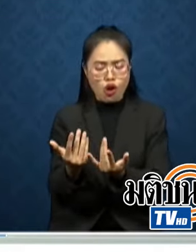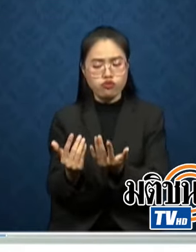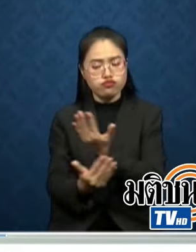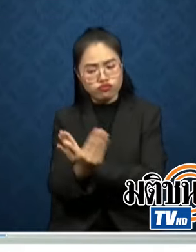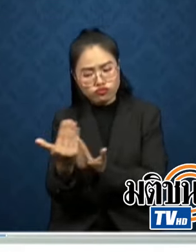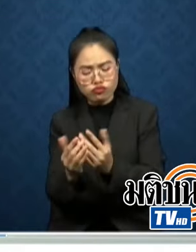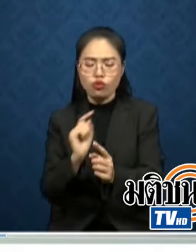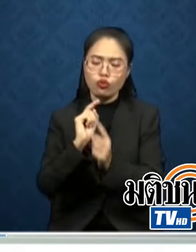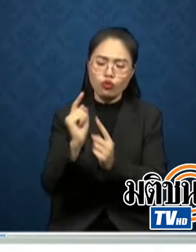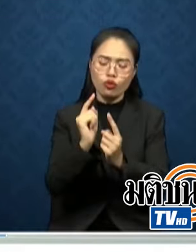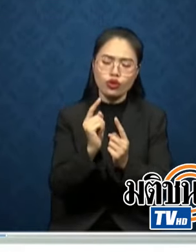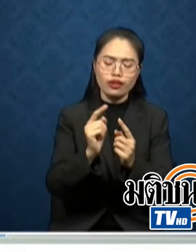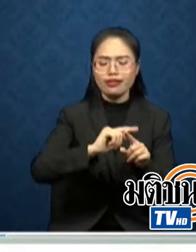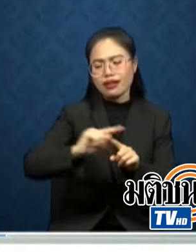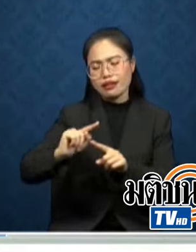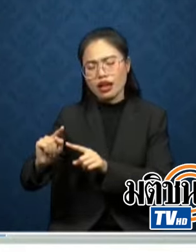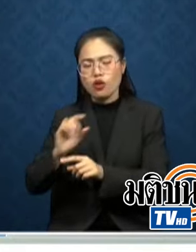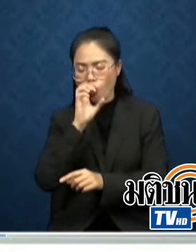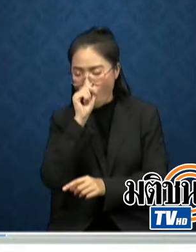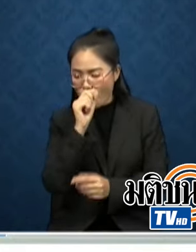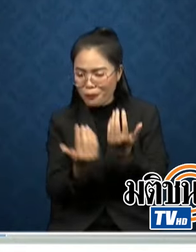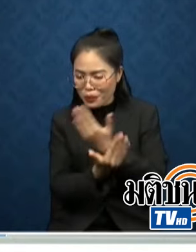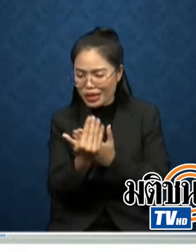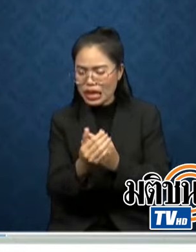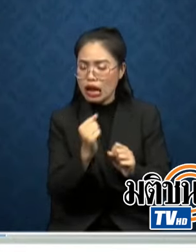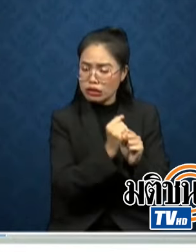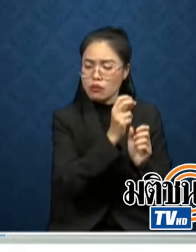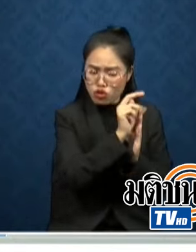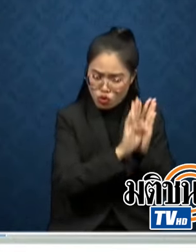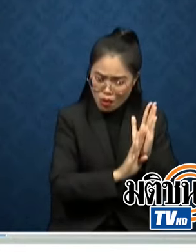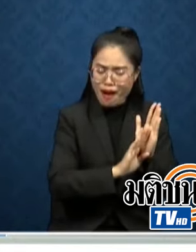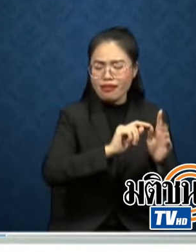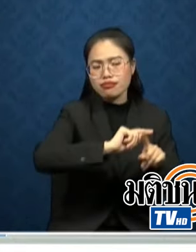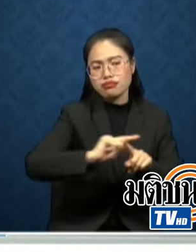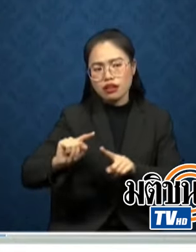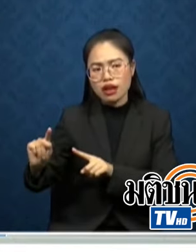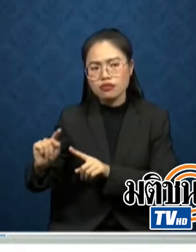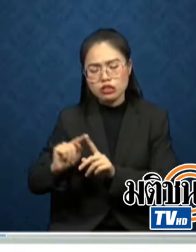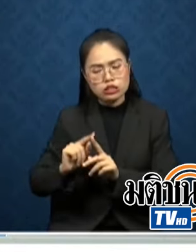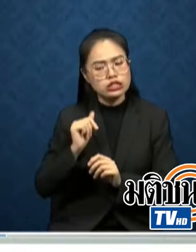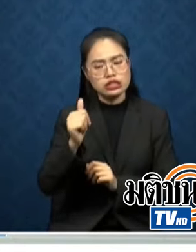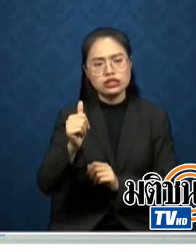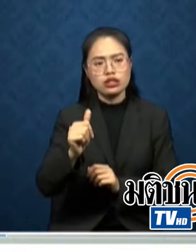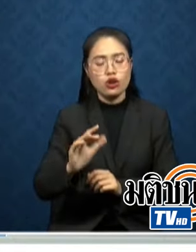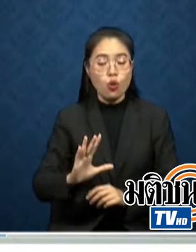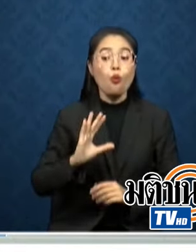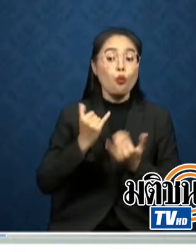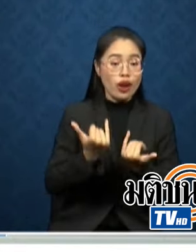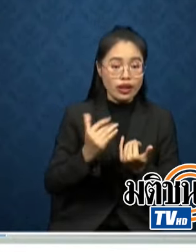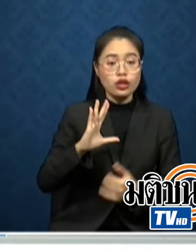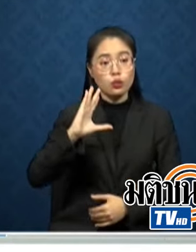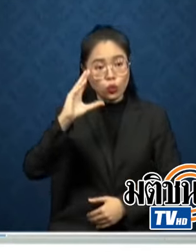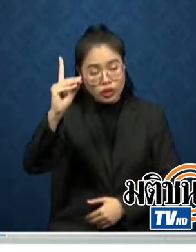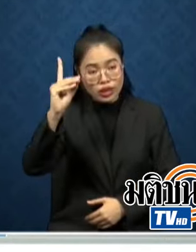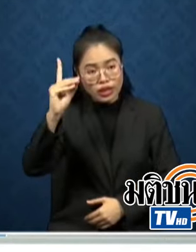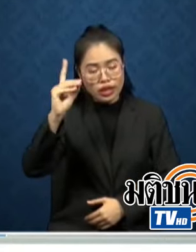ภาคส่วนนะครับแล้วนำมาประกอบเพื่อให้ได้นโยบายที่ดีที่สุดนะครับวันนี้พรุ่งนี้ท่านรัฐมนตรีช่วยว่าการก